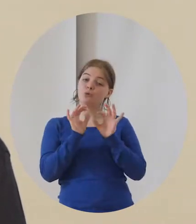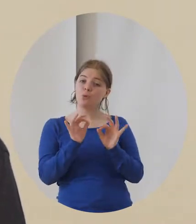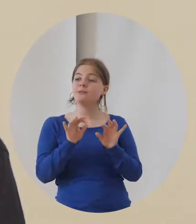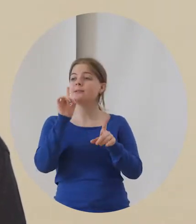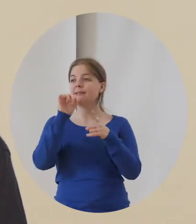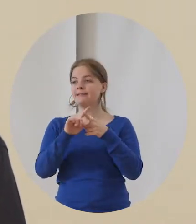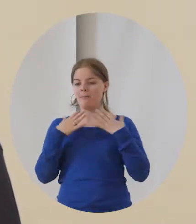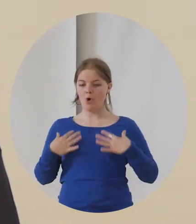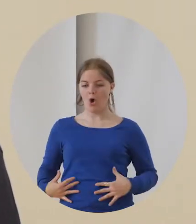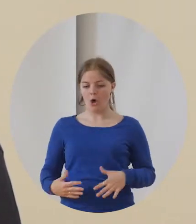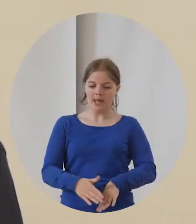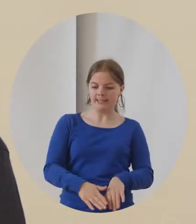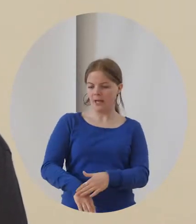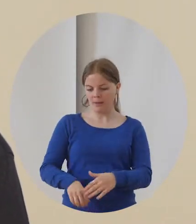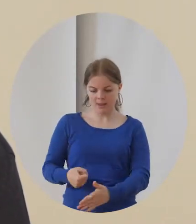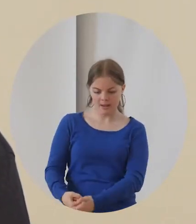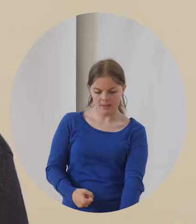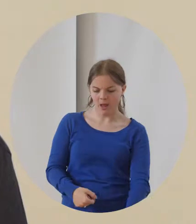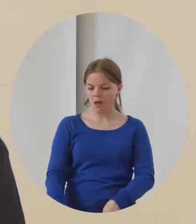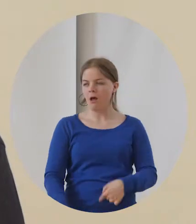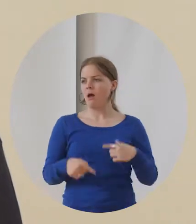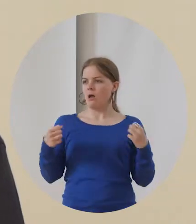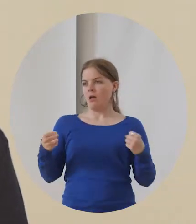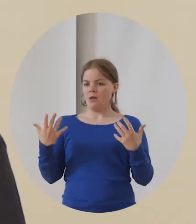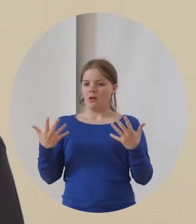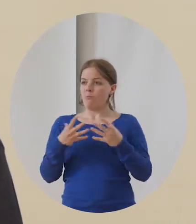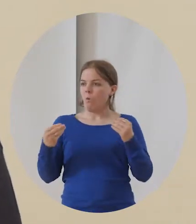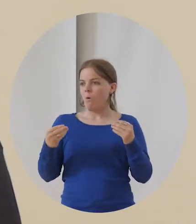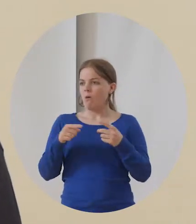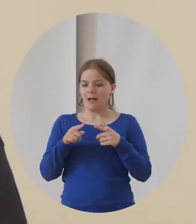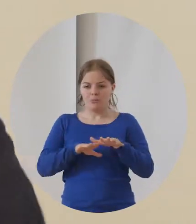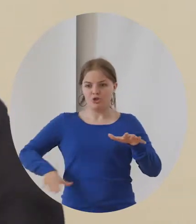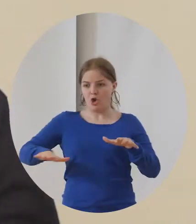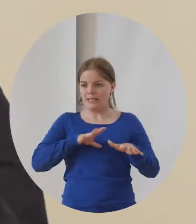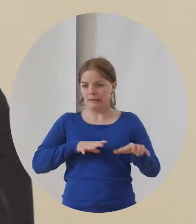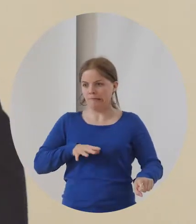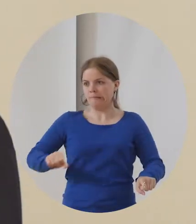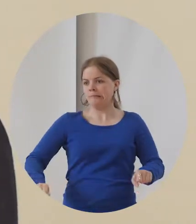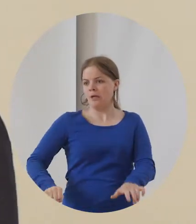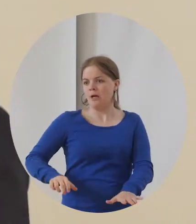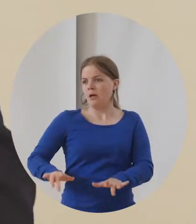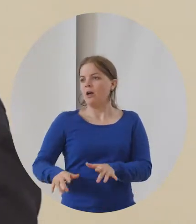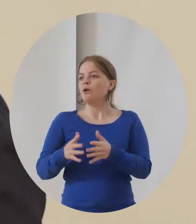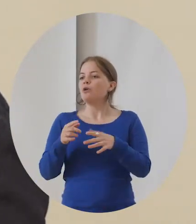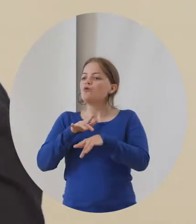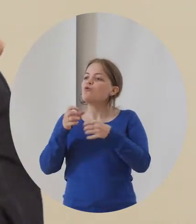corporel qui sont très sollicitées chez ces enfants, ils essayent de s'agripper comme ils peuvent au sol. Donc, on a souvent les orteils recroquevillés,